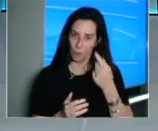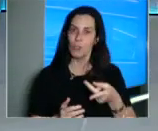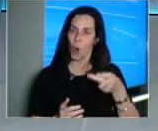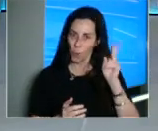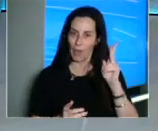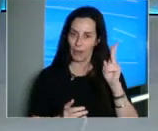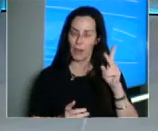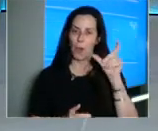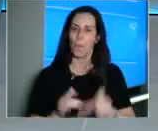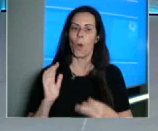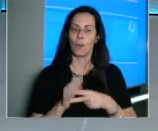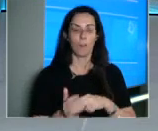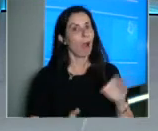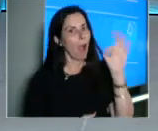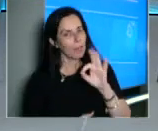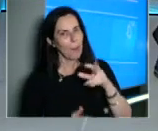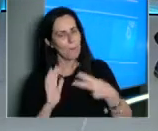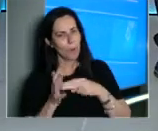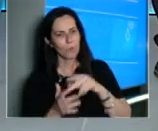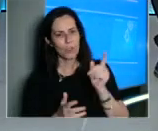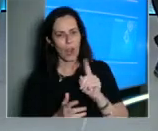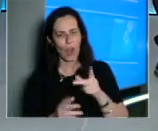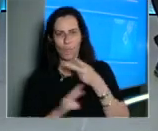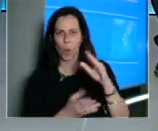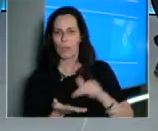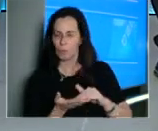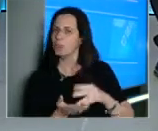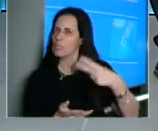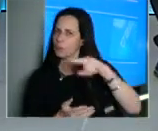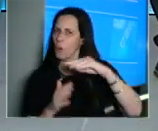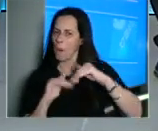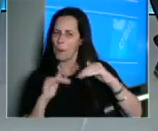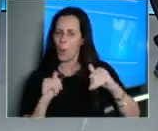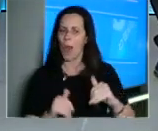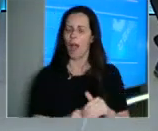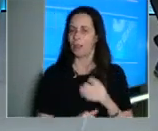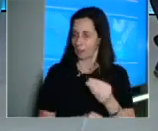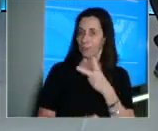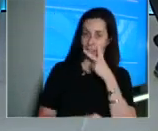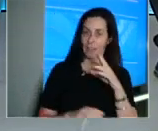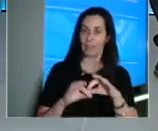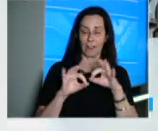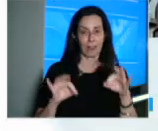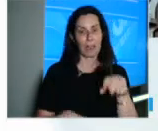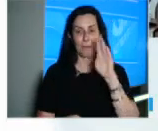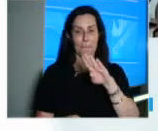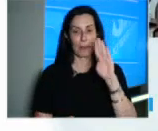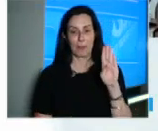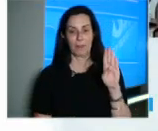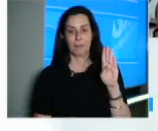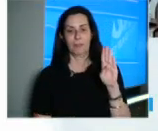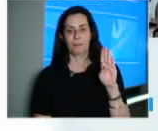יותר פוליטיקאים. ועדיין, גם פוליטיקאים שלא חצו את אחוז החסימה הסתובבו שם. נכון, נכון, אנחנו תכף נראה, נתחיל עם ראש הממשלה